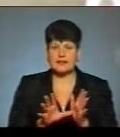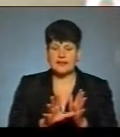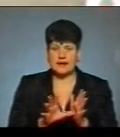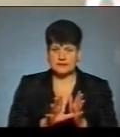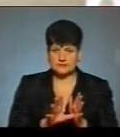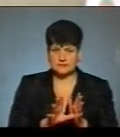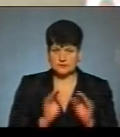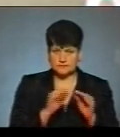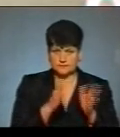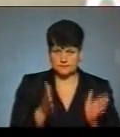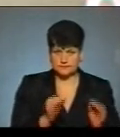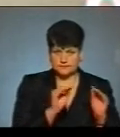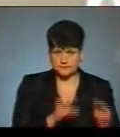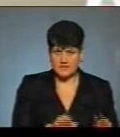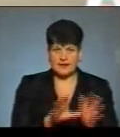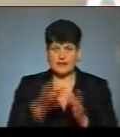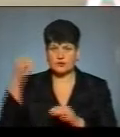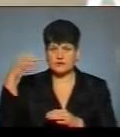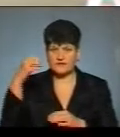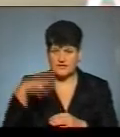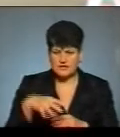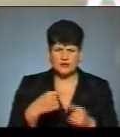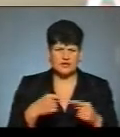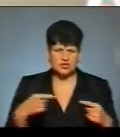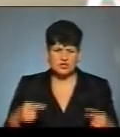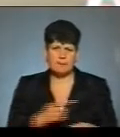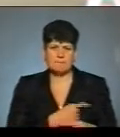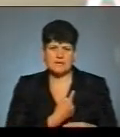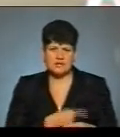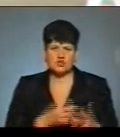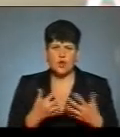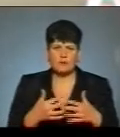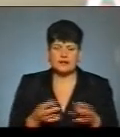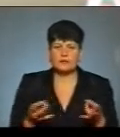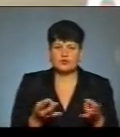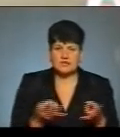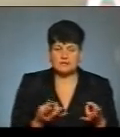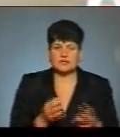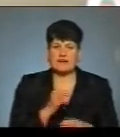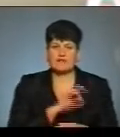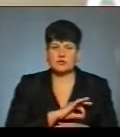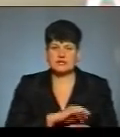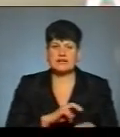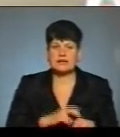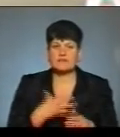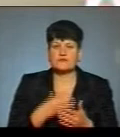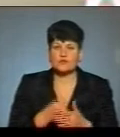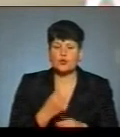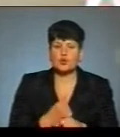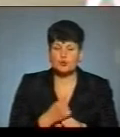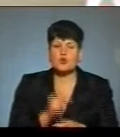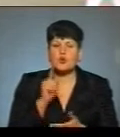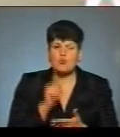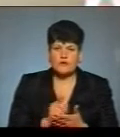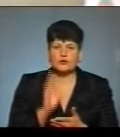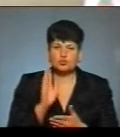електроживлення та електросвітло, інше медичне обладнання, яке потрібно буде для використання лікарями у своїй роботі, повинно